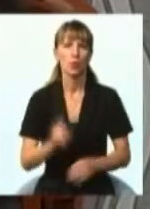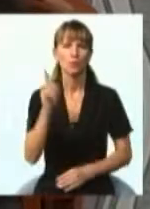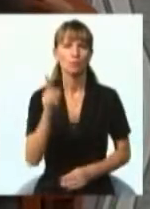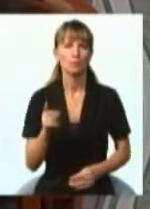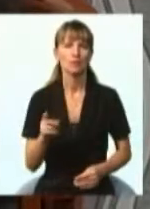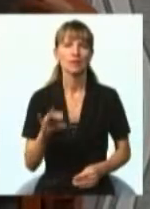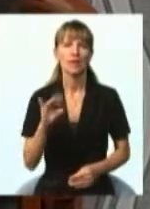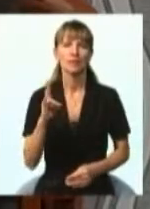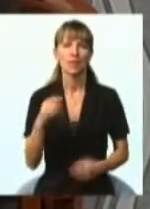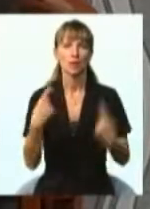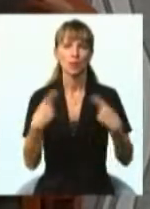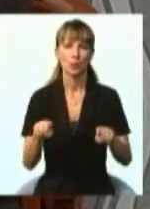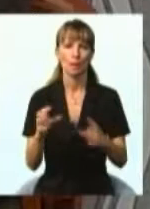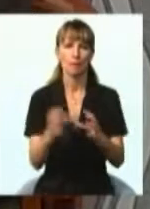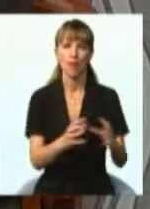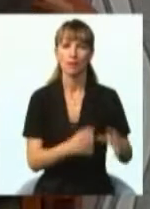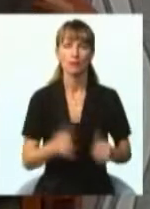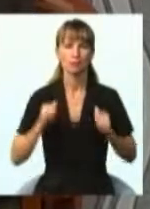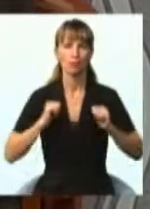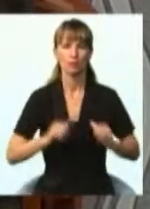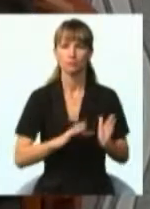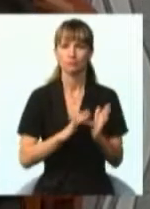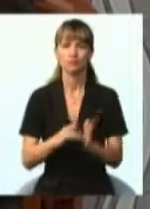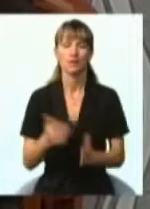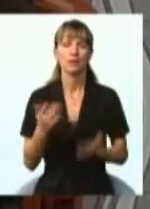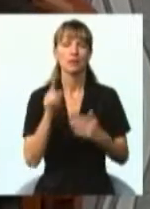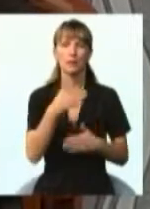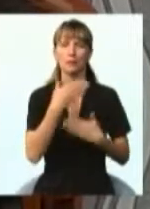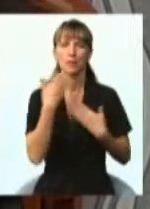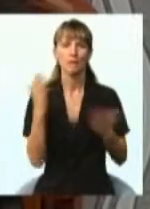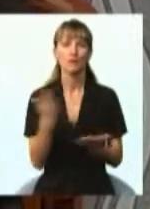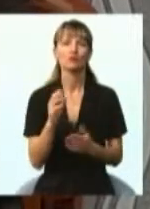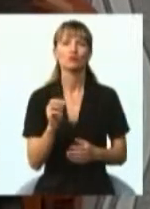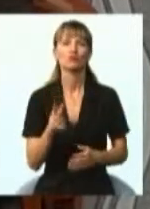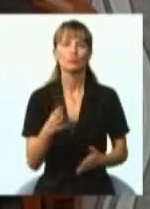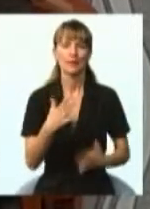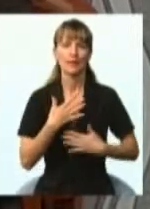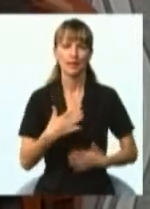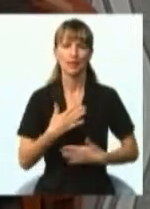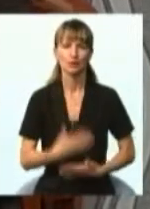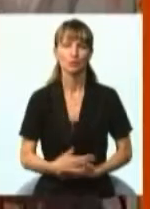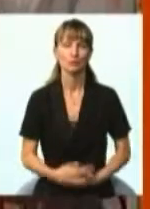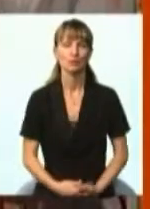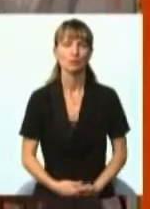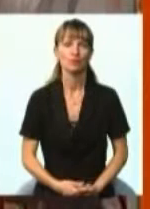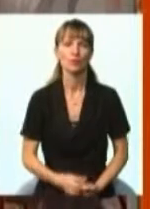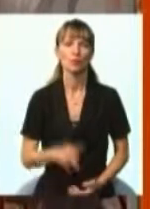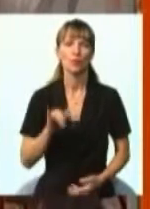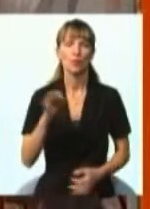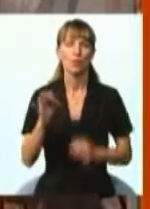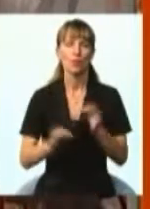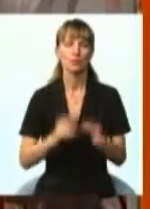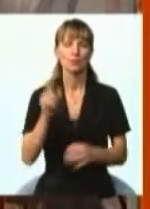навіть на інші планети, і вони спокійно пересуваються. Як? Якщо там немає повітря, чим же ж вони дихають? Ну, у